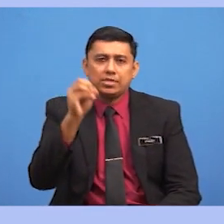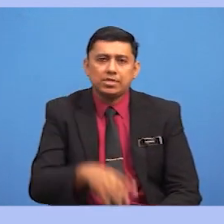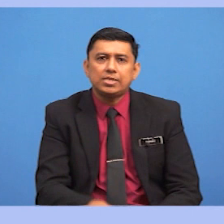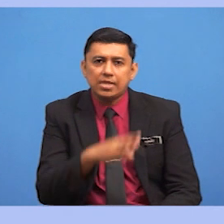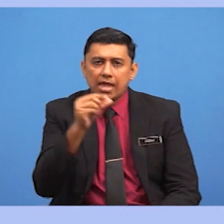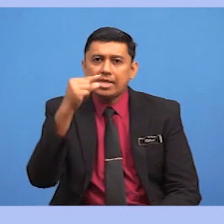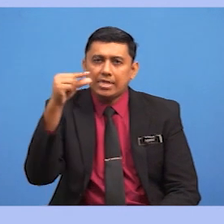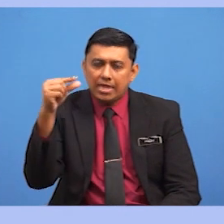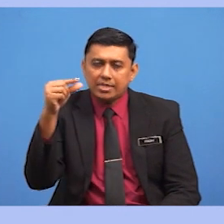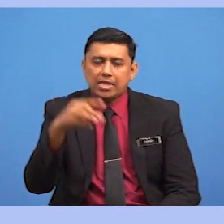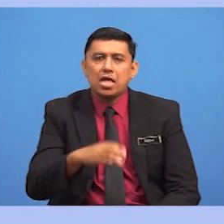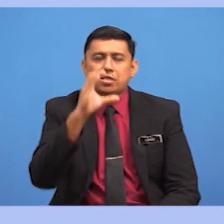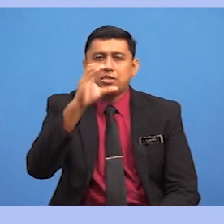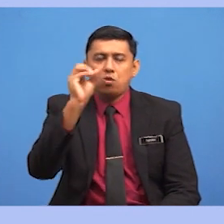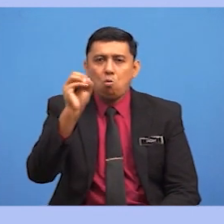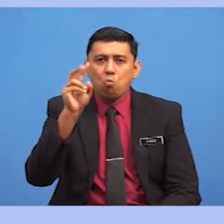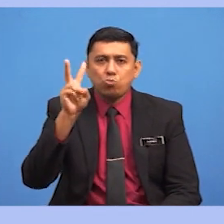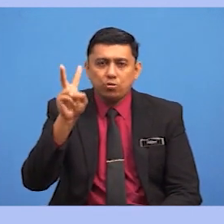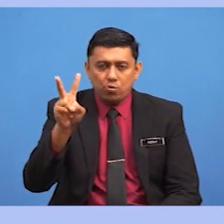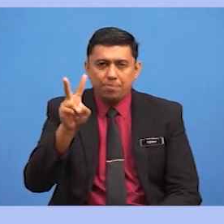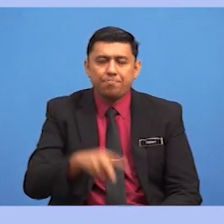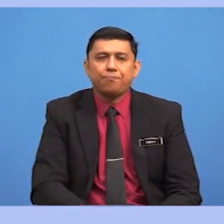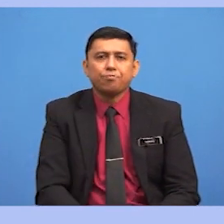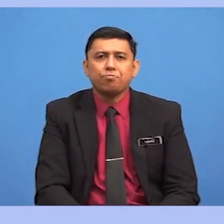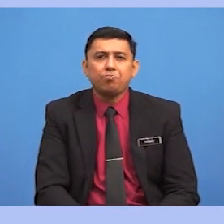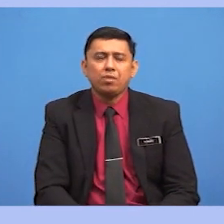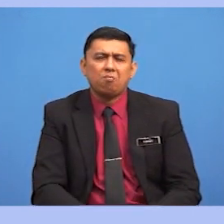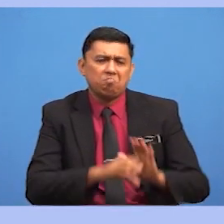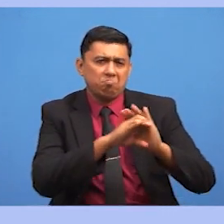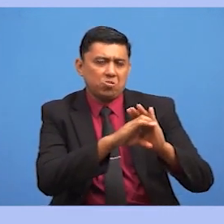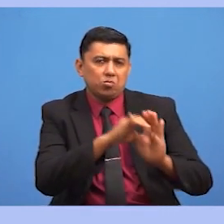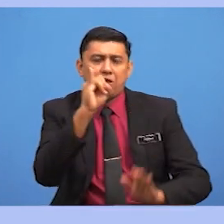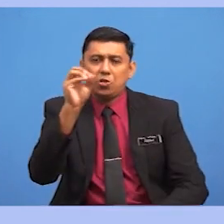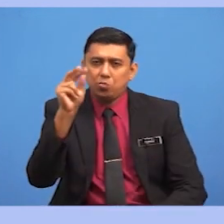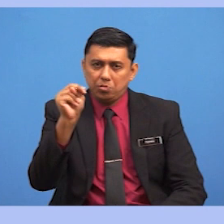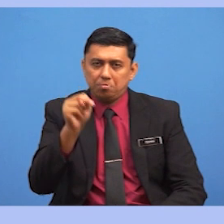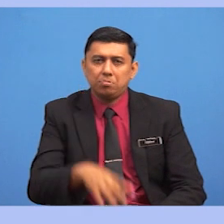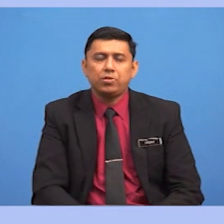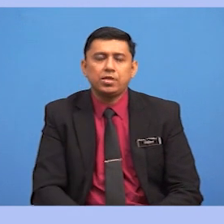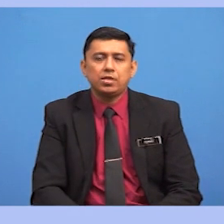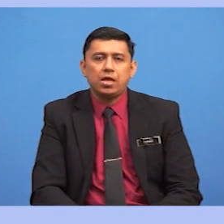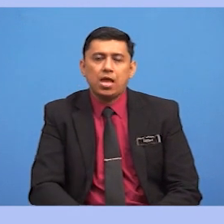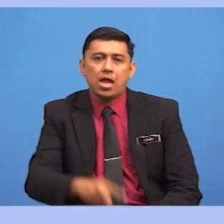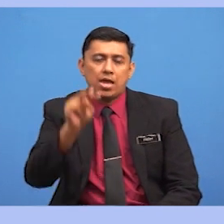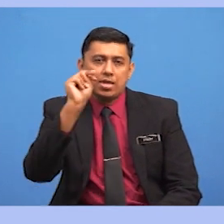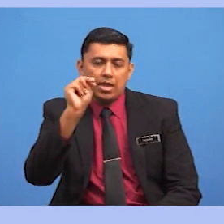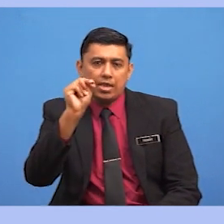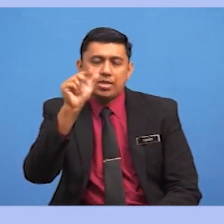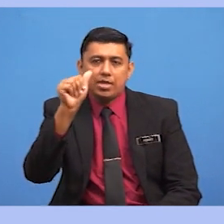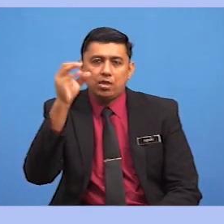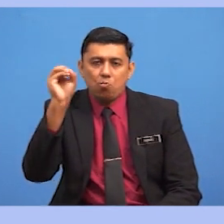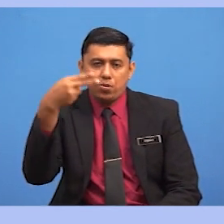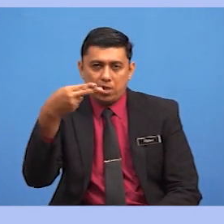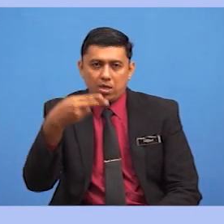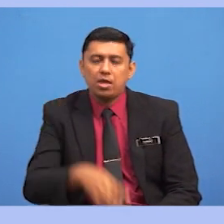monoksida. Bagi zarah ion, contoh bahannya adalah natrium hidroksida,